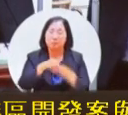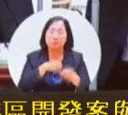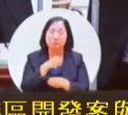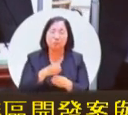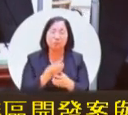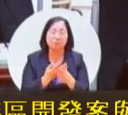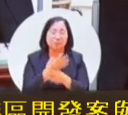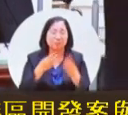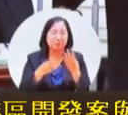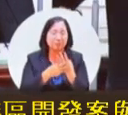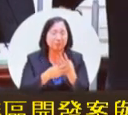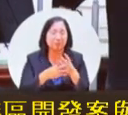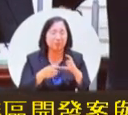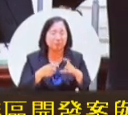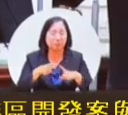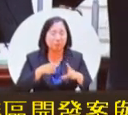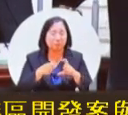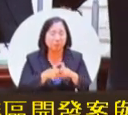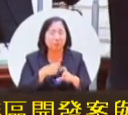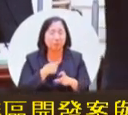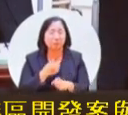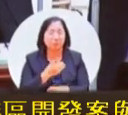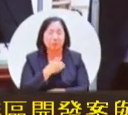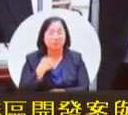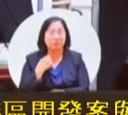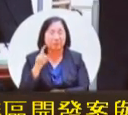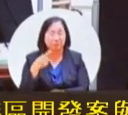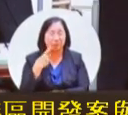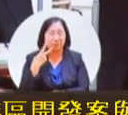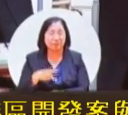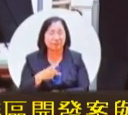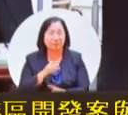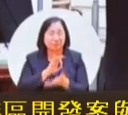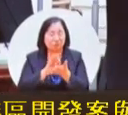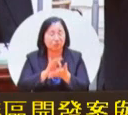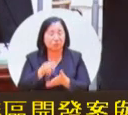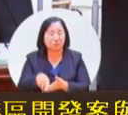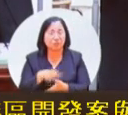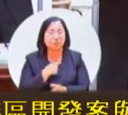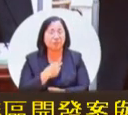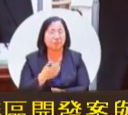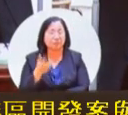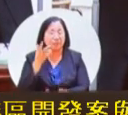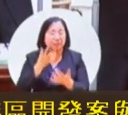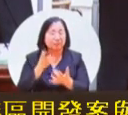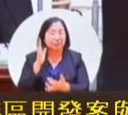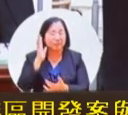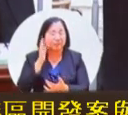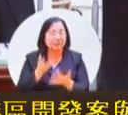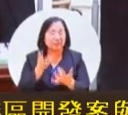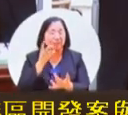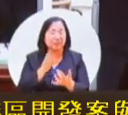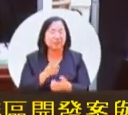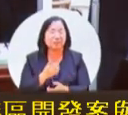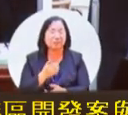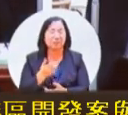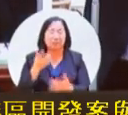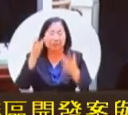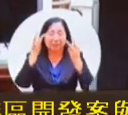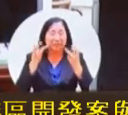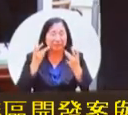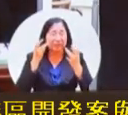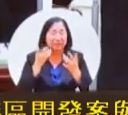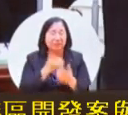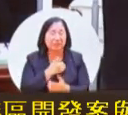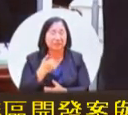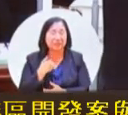有一些能源的再利用， 是， 好像说蒸汽， 是， 或者是一些热能，它可以再